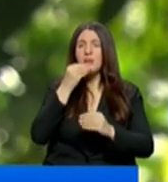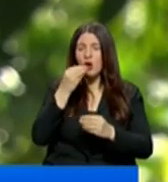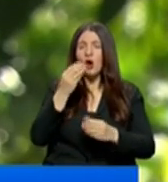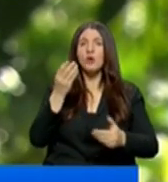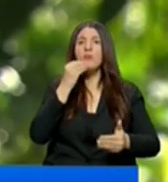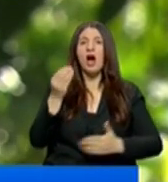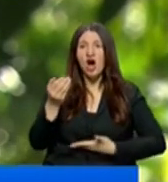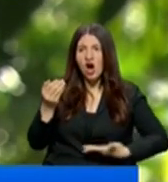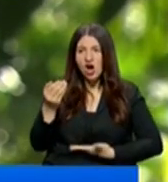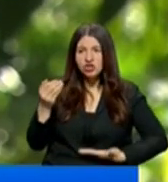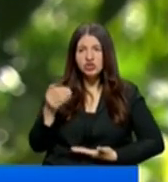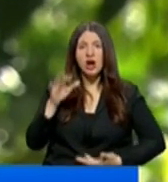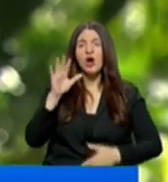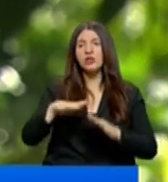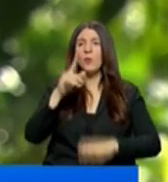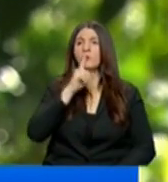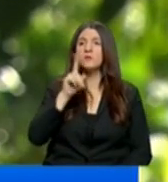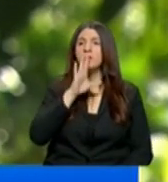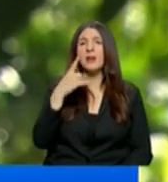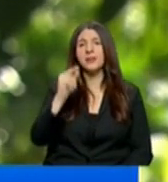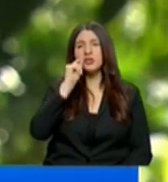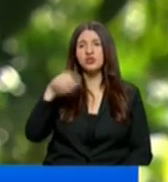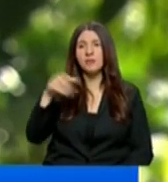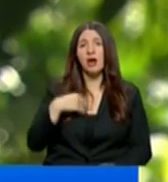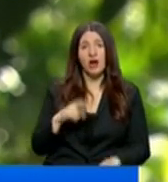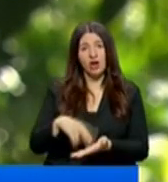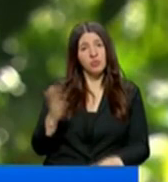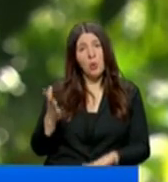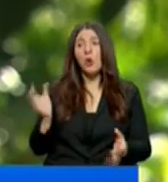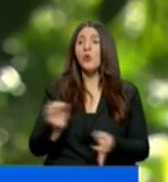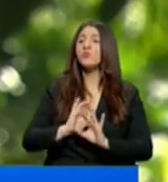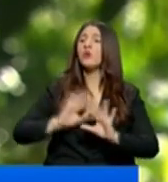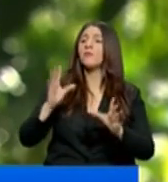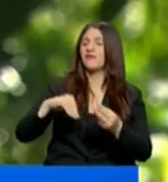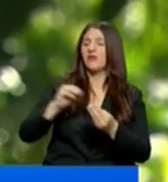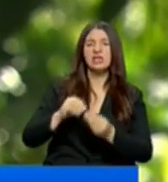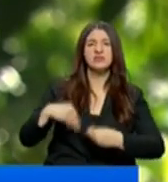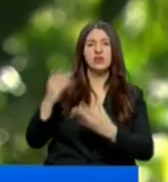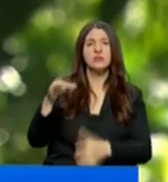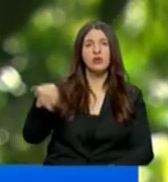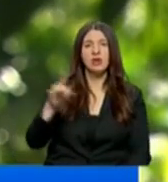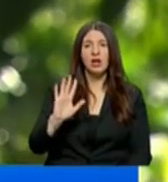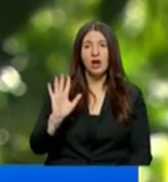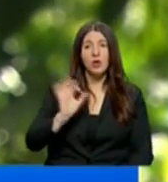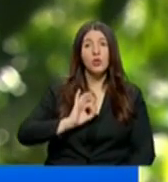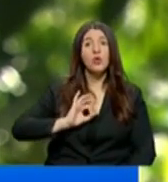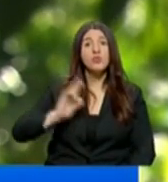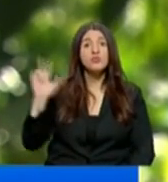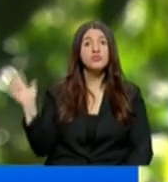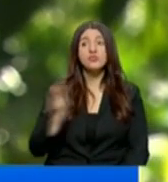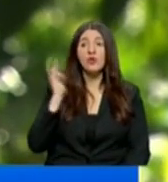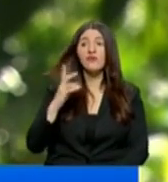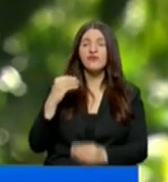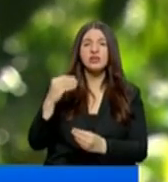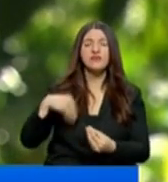Ama yaklaşık 100-150 bin kişiye ben kalkacağım, olağanüstü faiz vereceğim onlara. Olağanüstü. Bir de